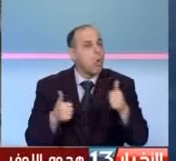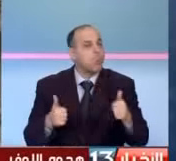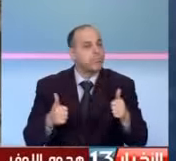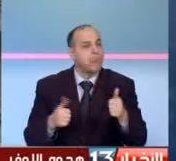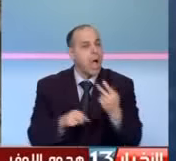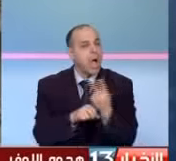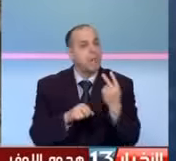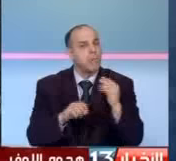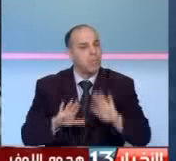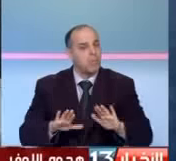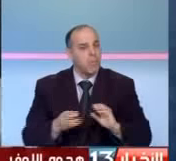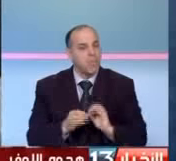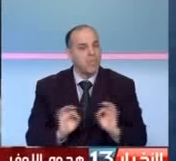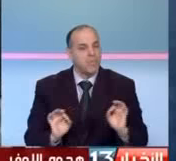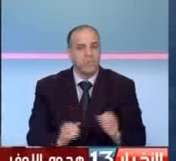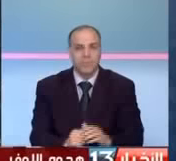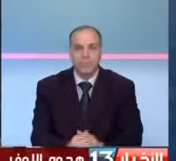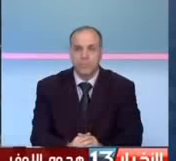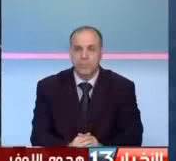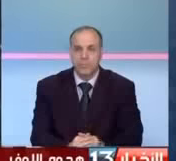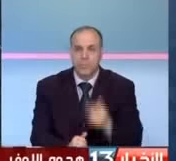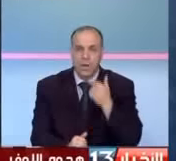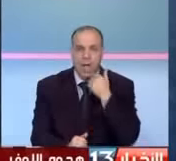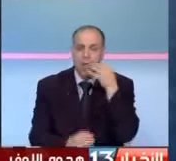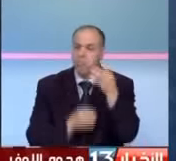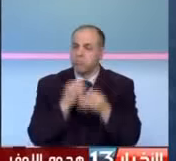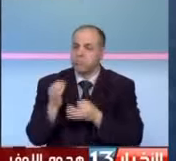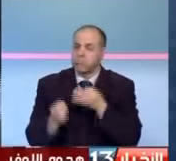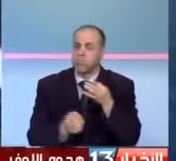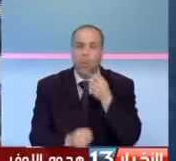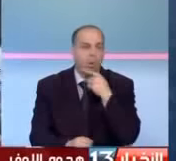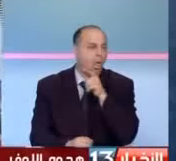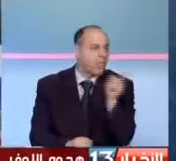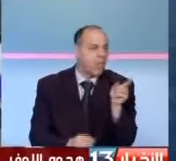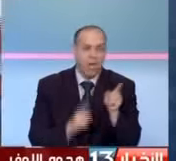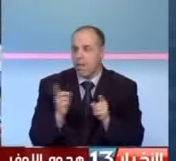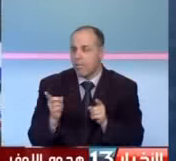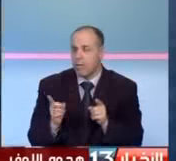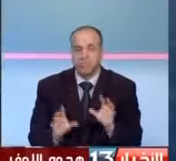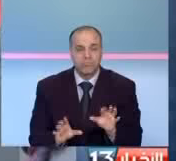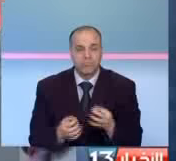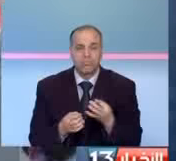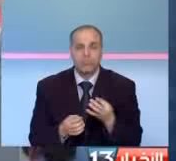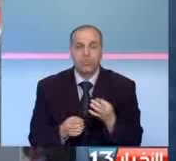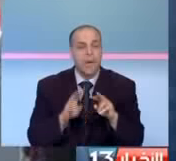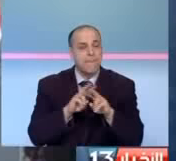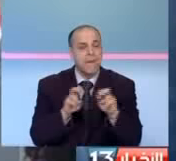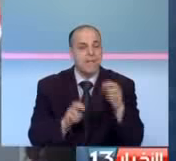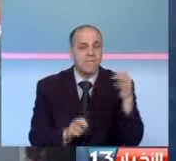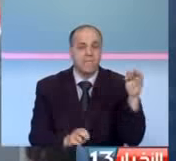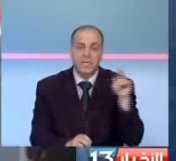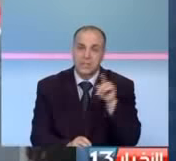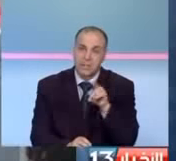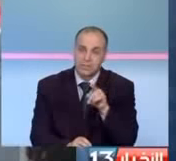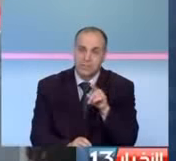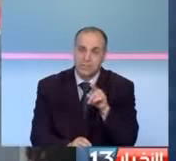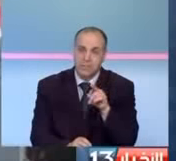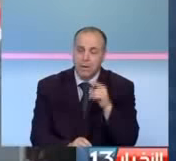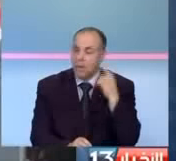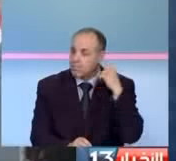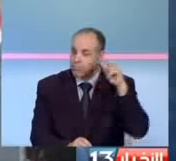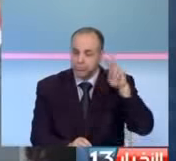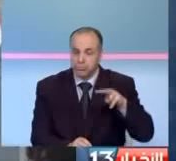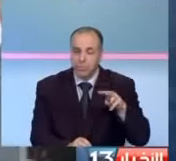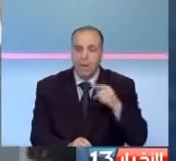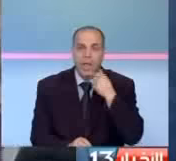منذ عامين. وبين هذه التصريحات وتلك ينتظر أن تكشف جهة التحقيق الفرنسية الخبر